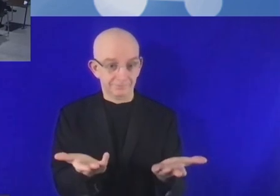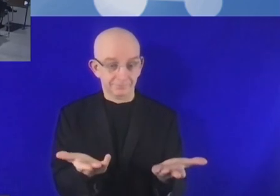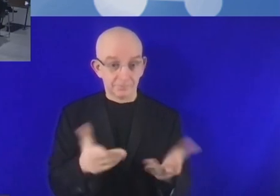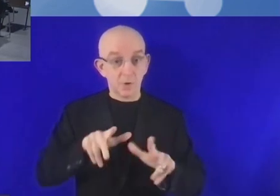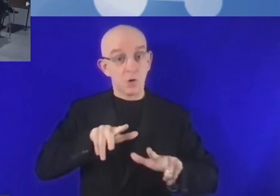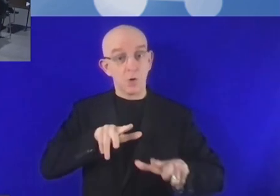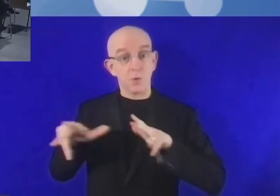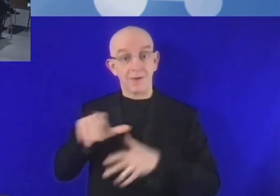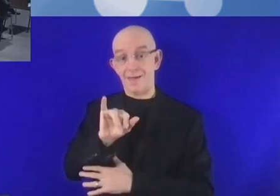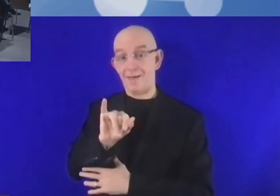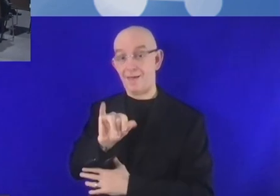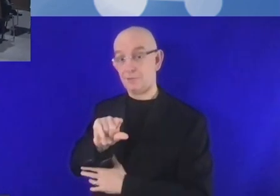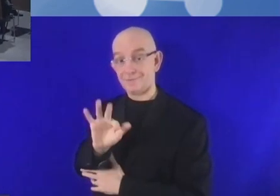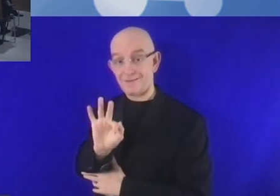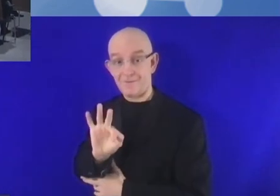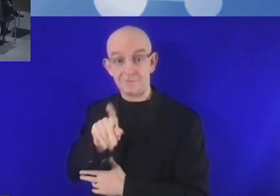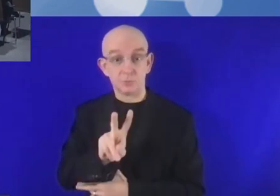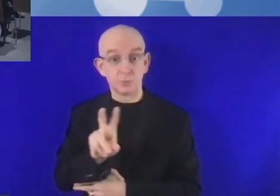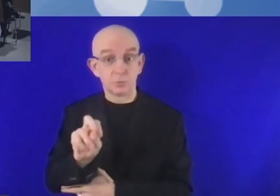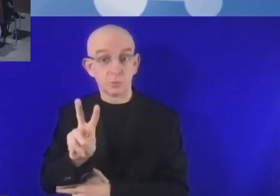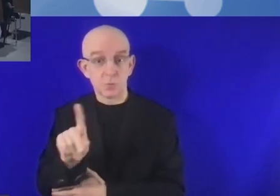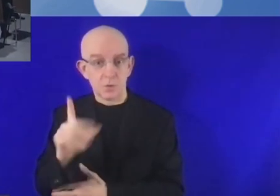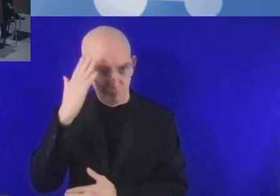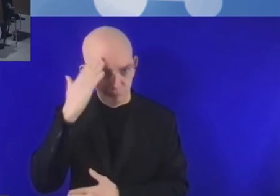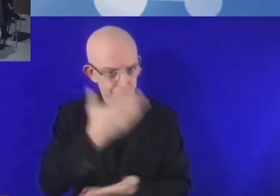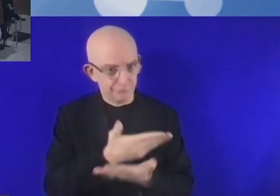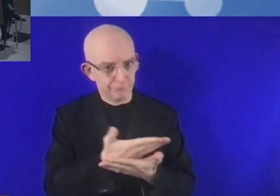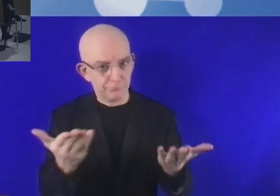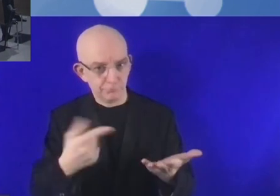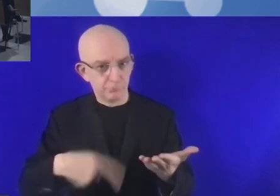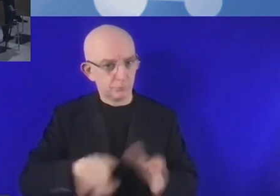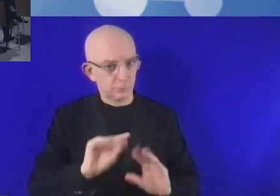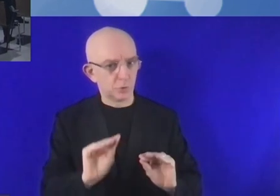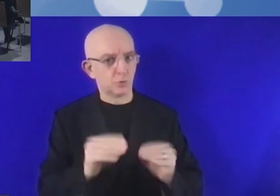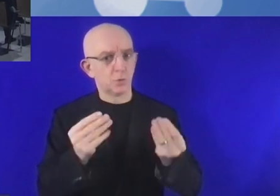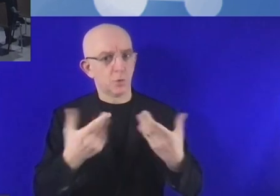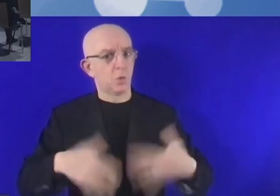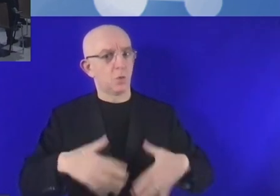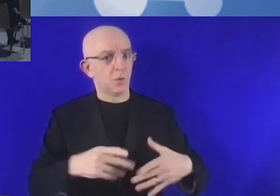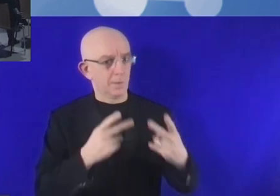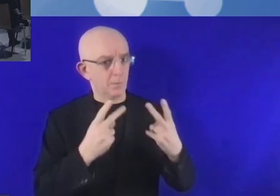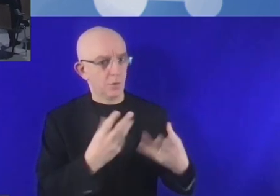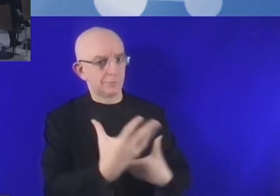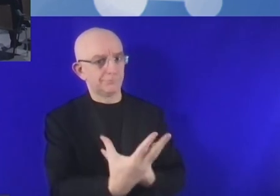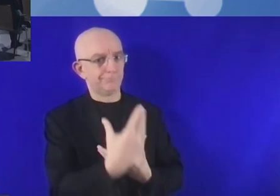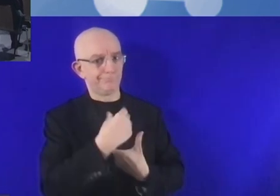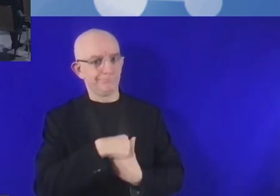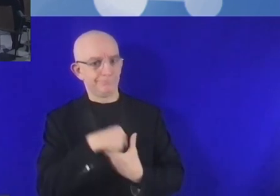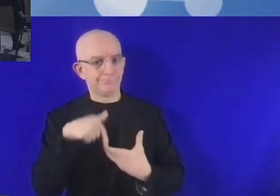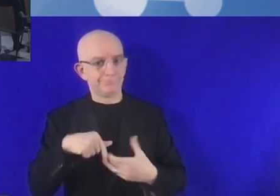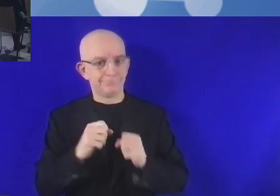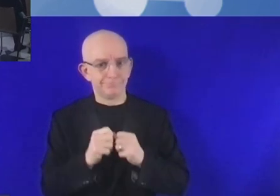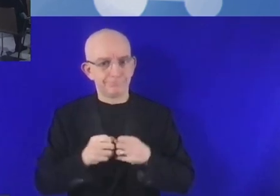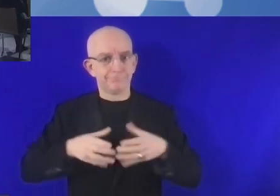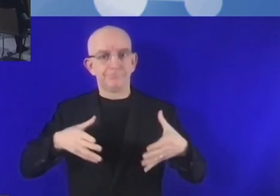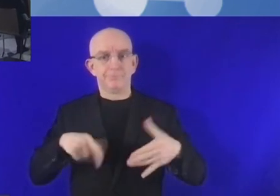to młodzi użytkownicy internetu odgrywają niezwykle ważną rolę w jego rozwoju, bo pamiętajmy, że przyszłość należy do młodych